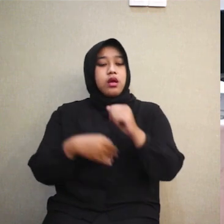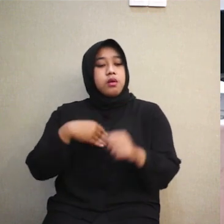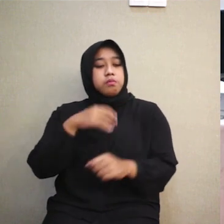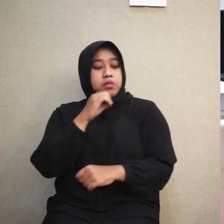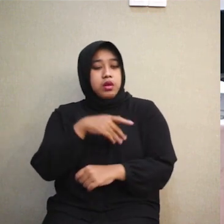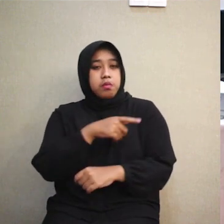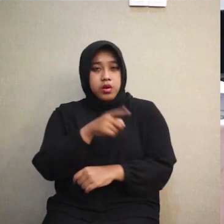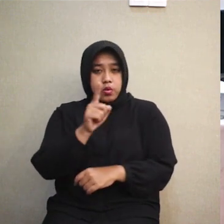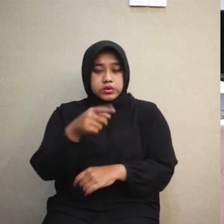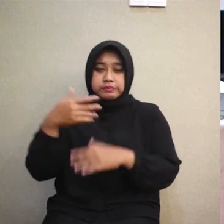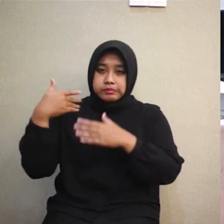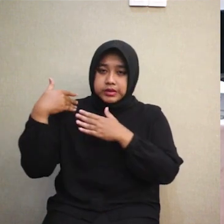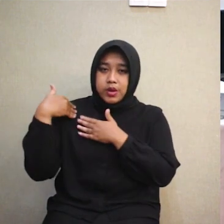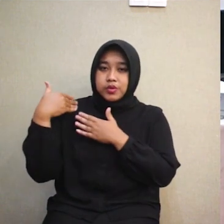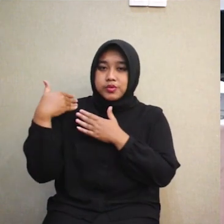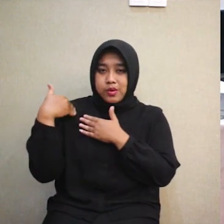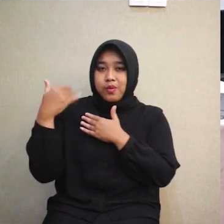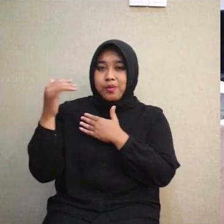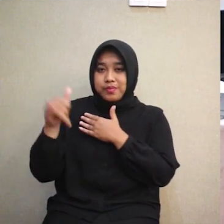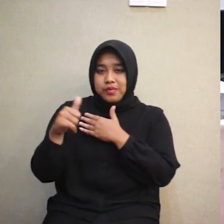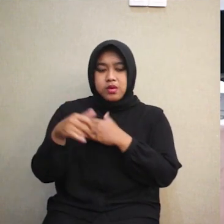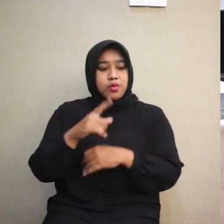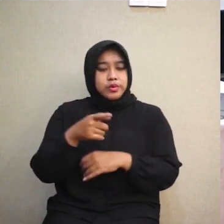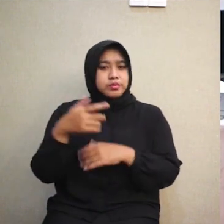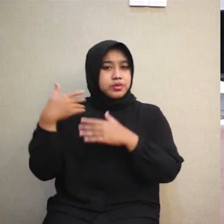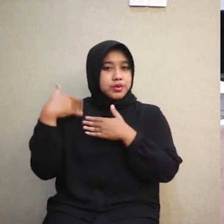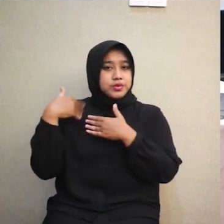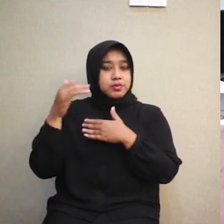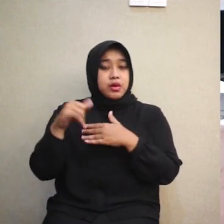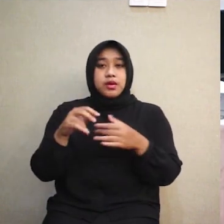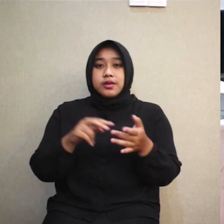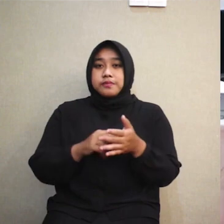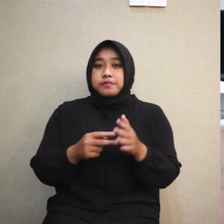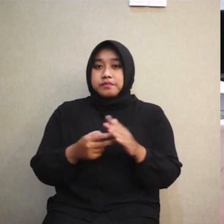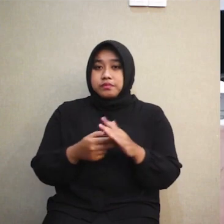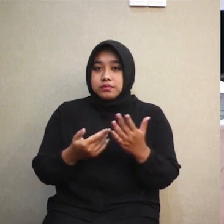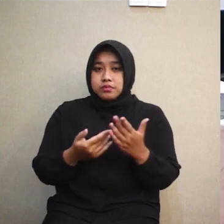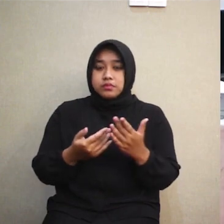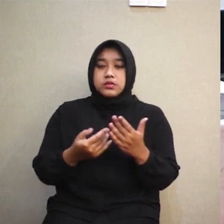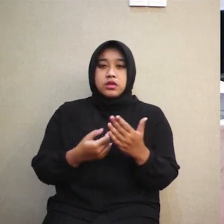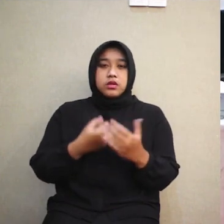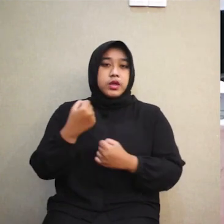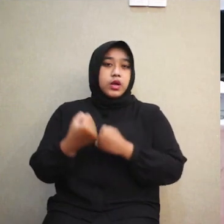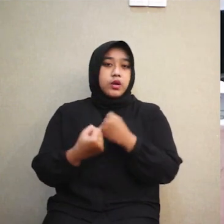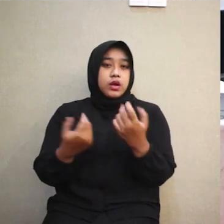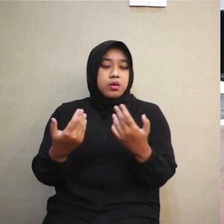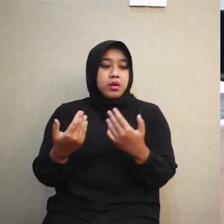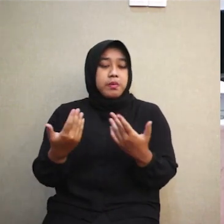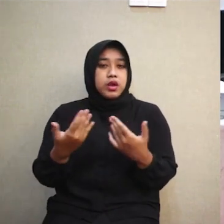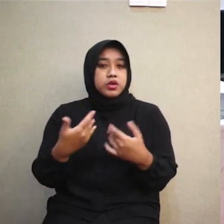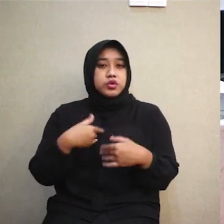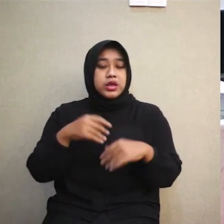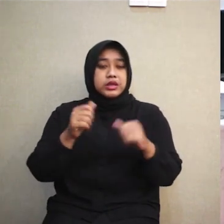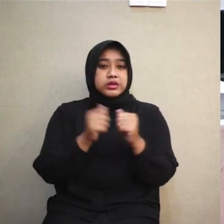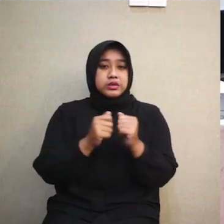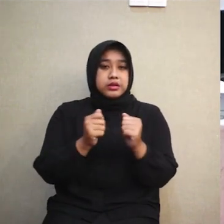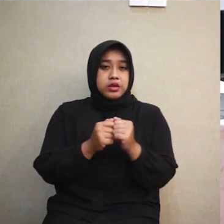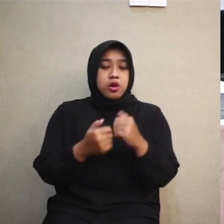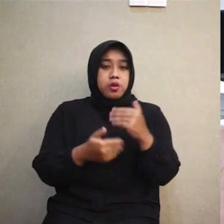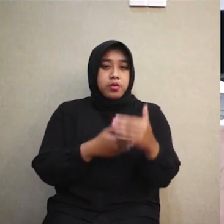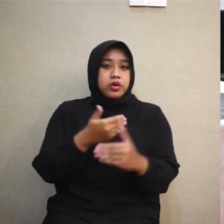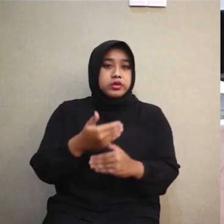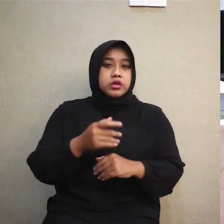bahwa mereka harus bertanggung jawab gitu kan harus bertanggung jawab artinya tidak boleh tidak harus melakukan apa yang sudah dijanjikan di dalam